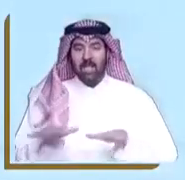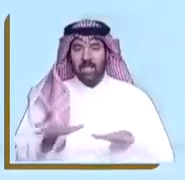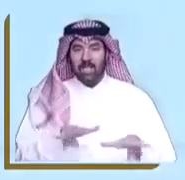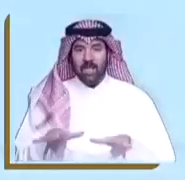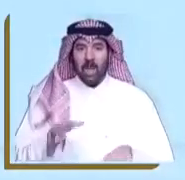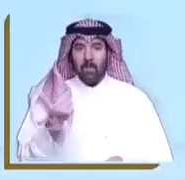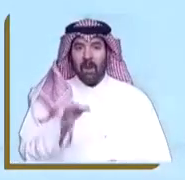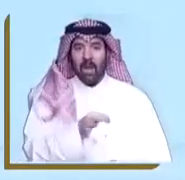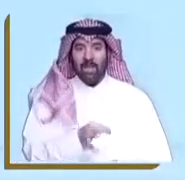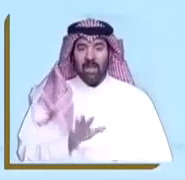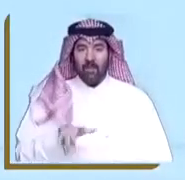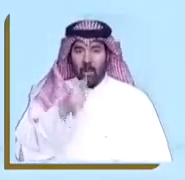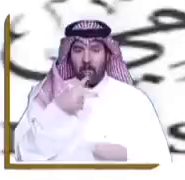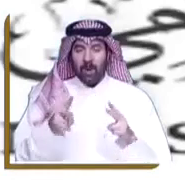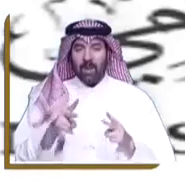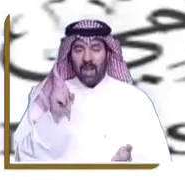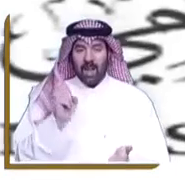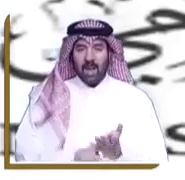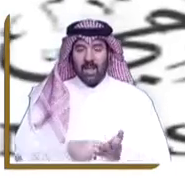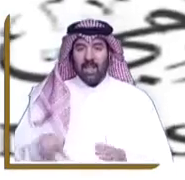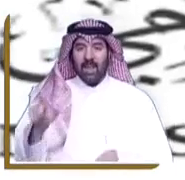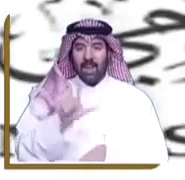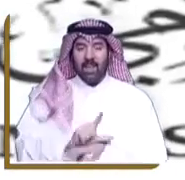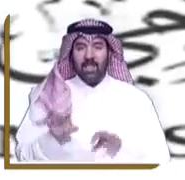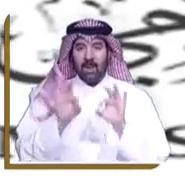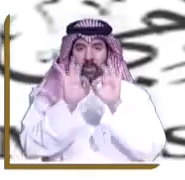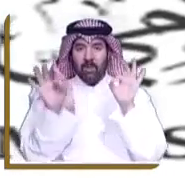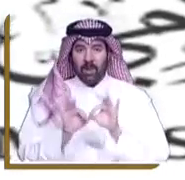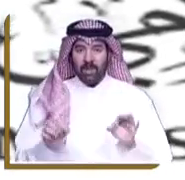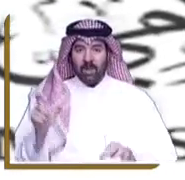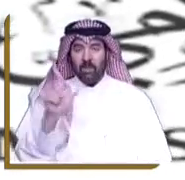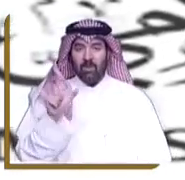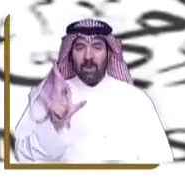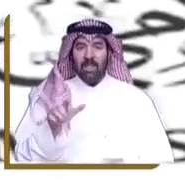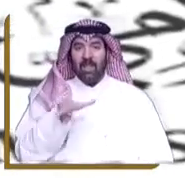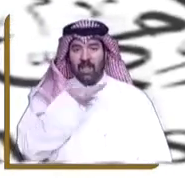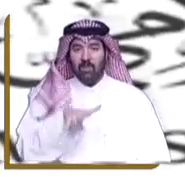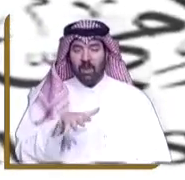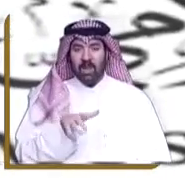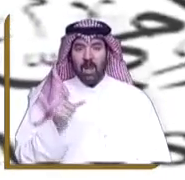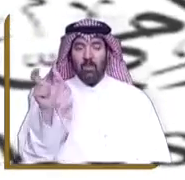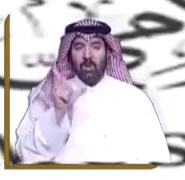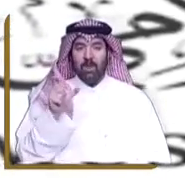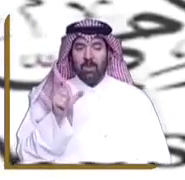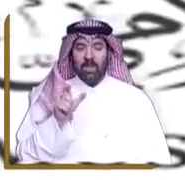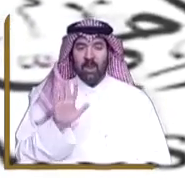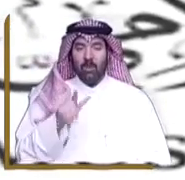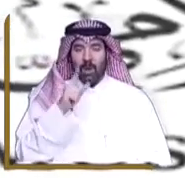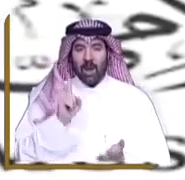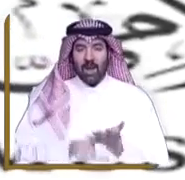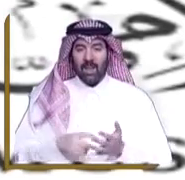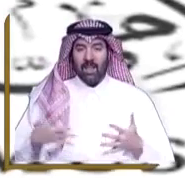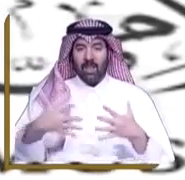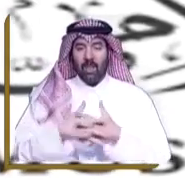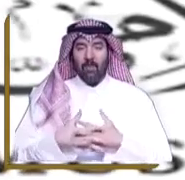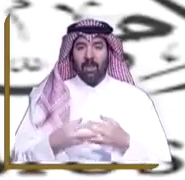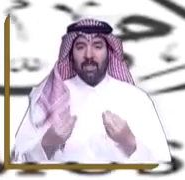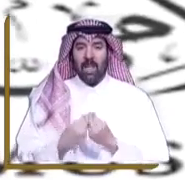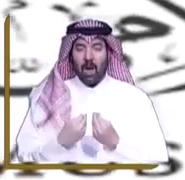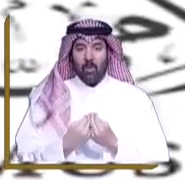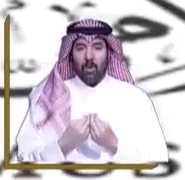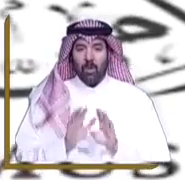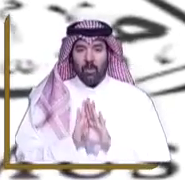البلاد. وأكد الأمين العام للرابطة رئيس هيئة علماء المسلمين الدكتور محمد العيسى أكد التضامن التام